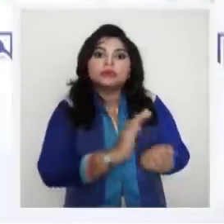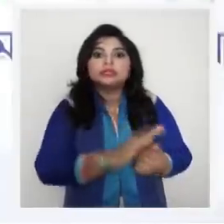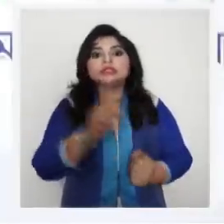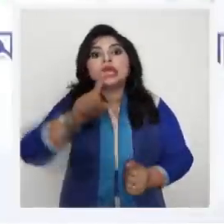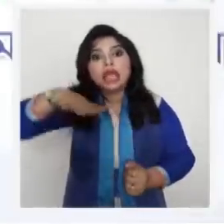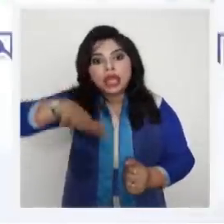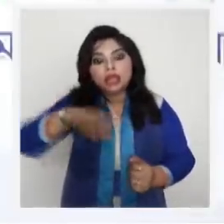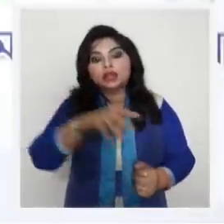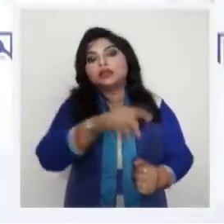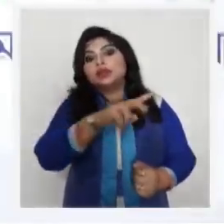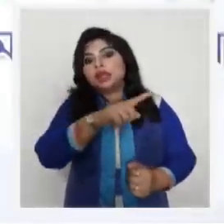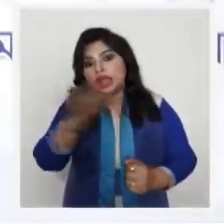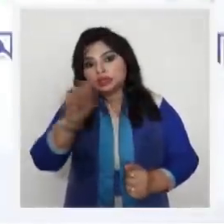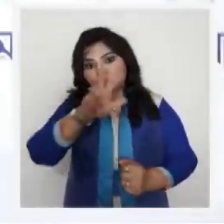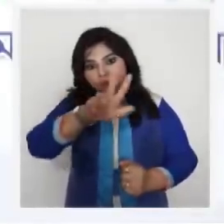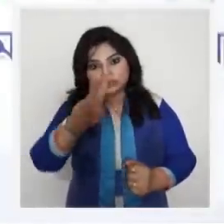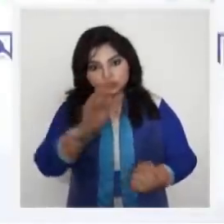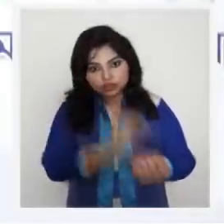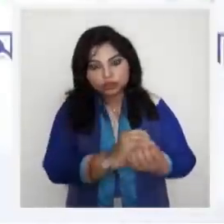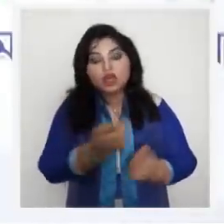23,41,605টি। বর্তমানে মজুত আছে